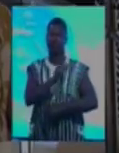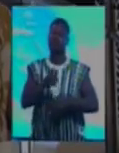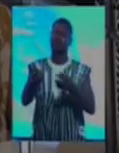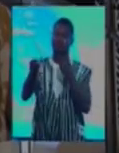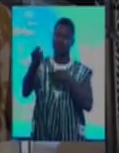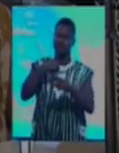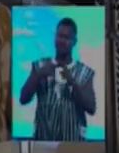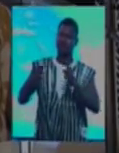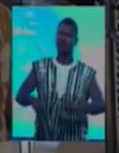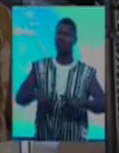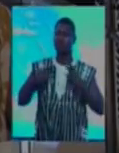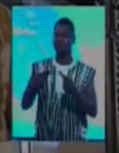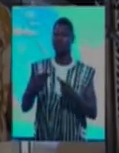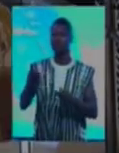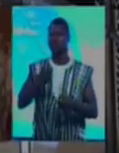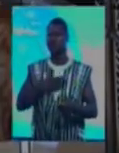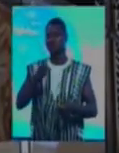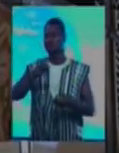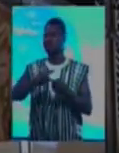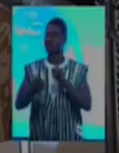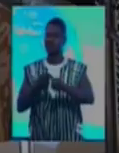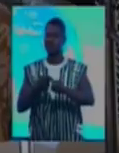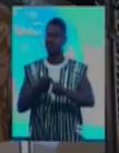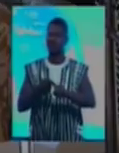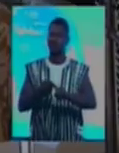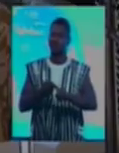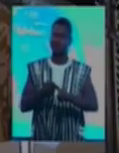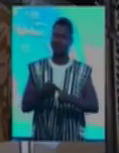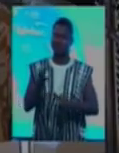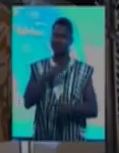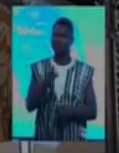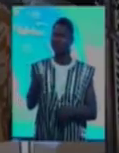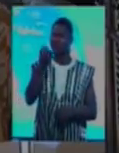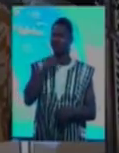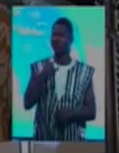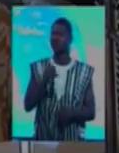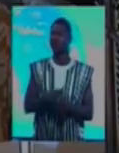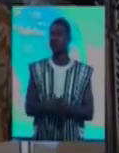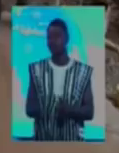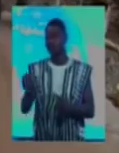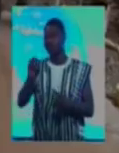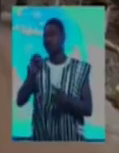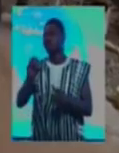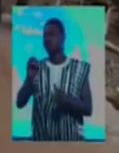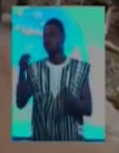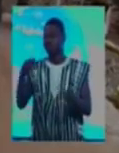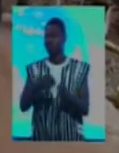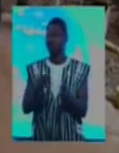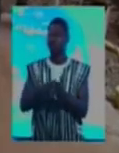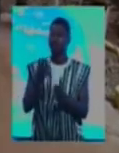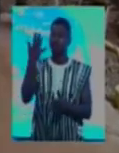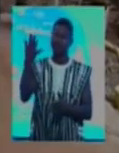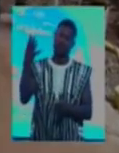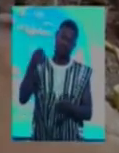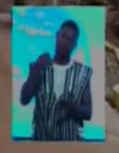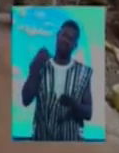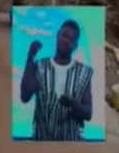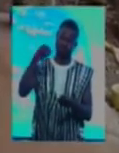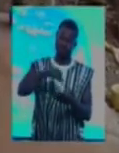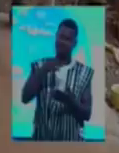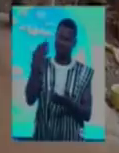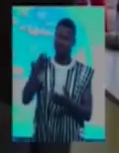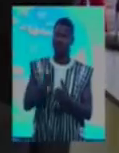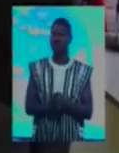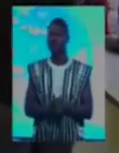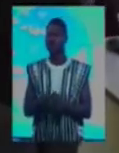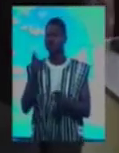à ses acolytes un faux billet de 10 000 francs contre la somme de 5 000 francs. Il opérait avec d'autres